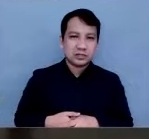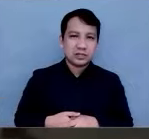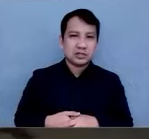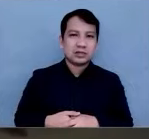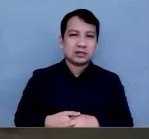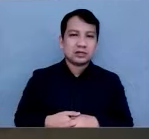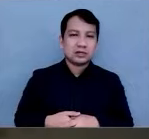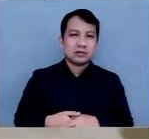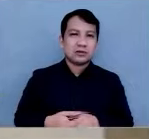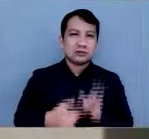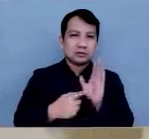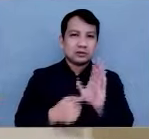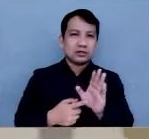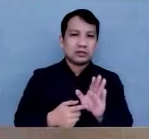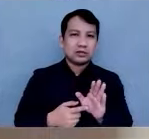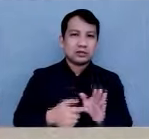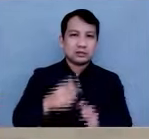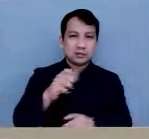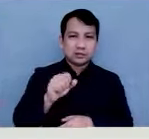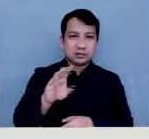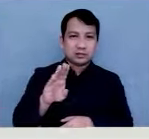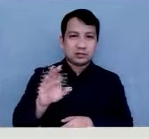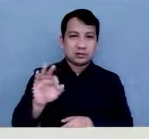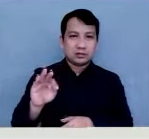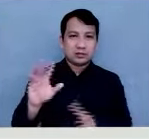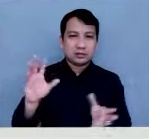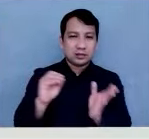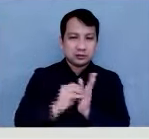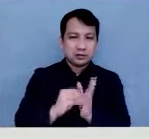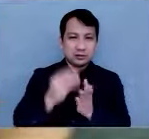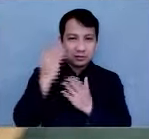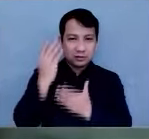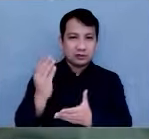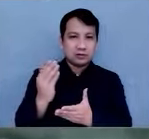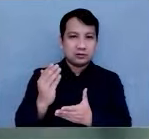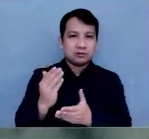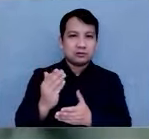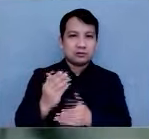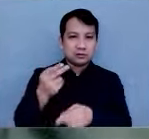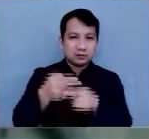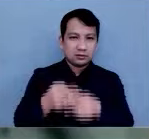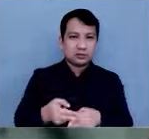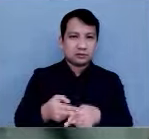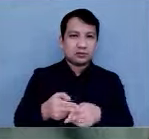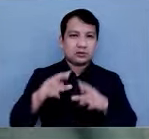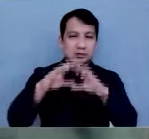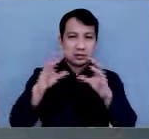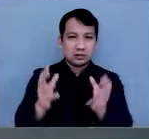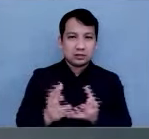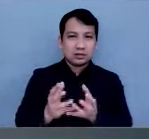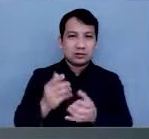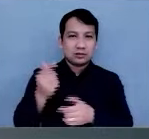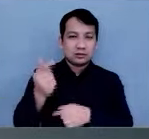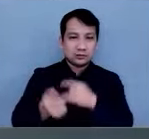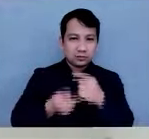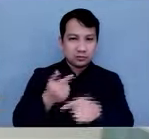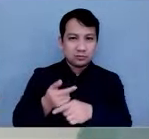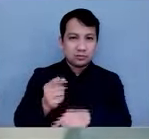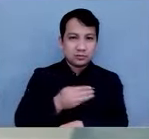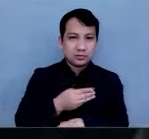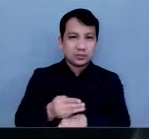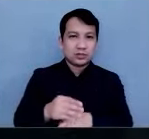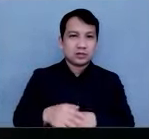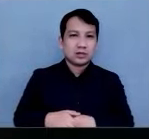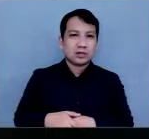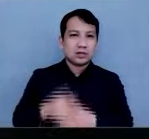Tuluyang inilagay ng Pinoy Pop Kings na SB19 ang kanilang pangalan sa mapa ng global music industry.